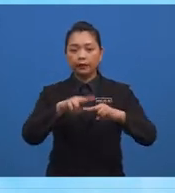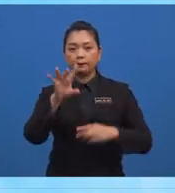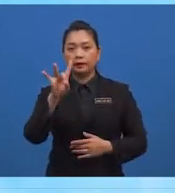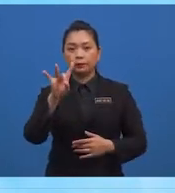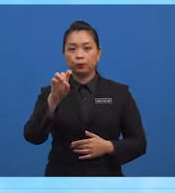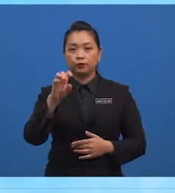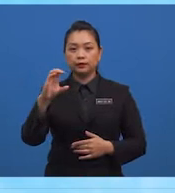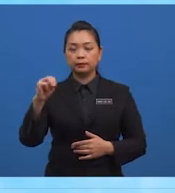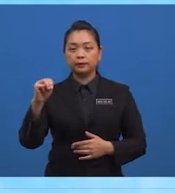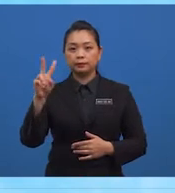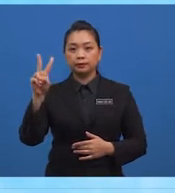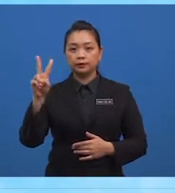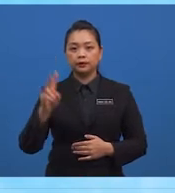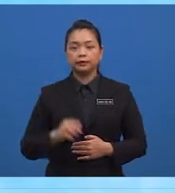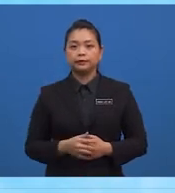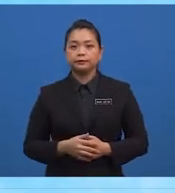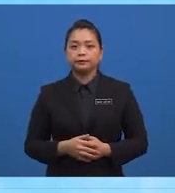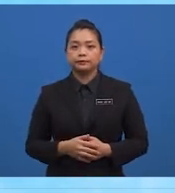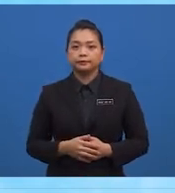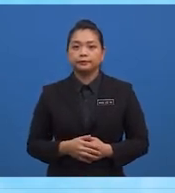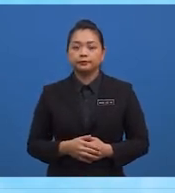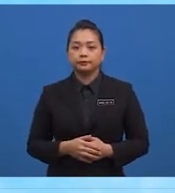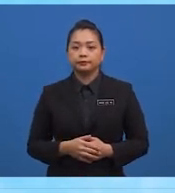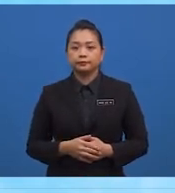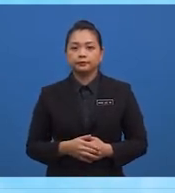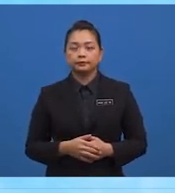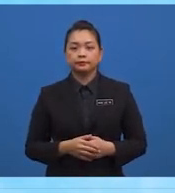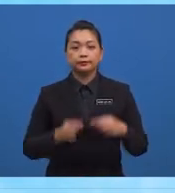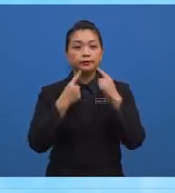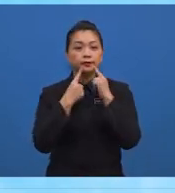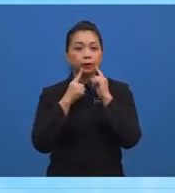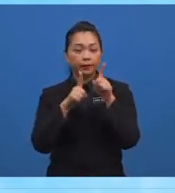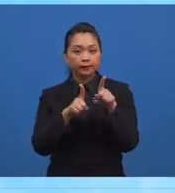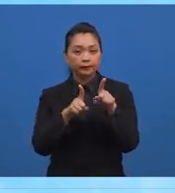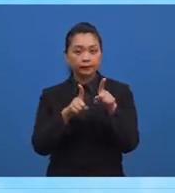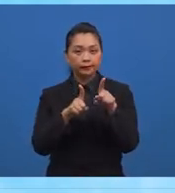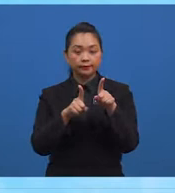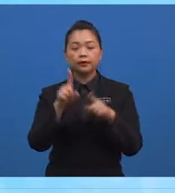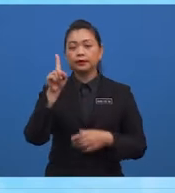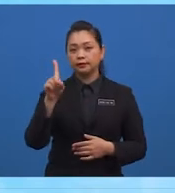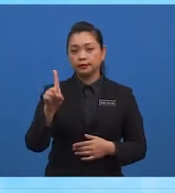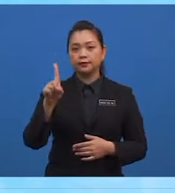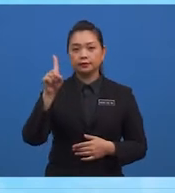tambah 80 cm persegi. Hasil tambahnya ialah